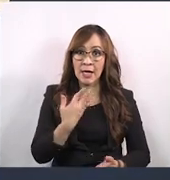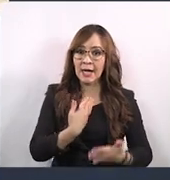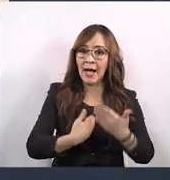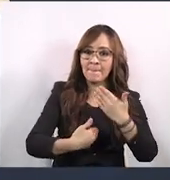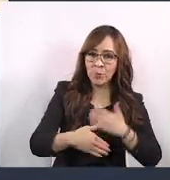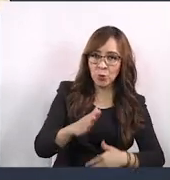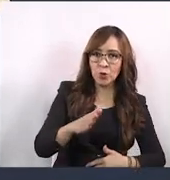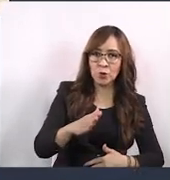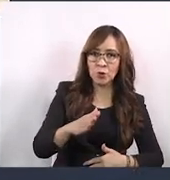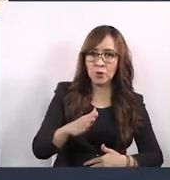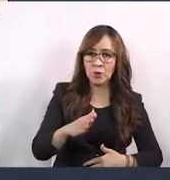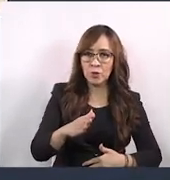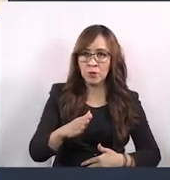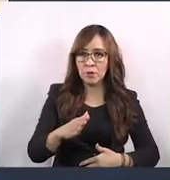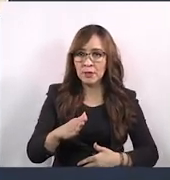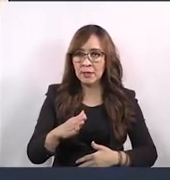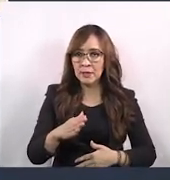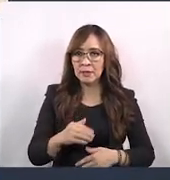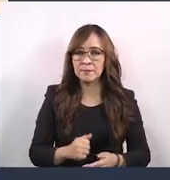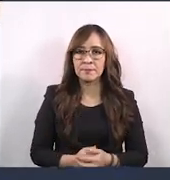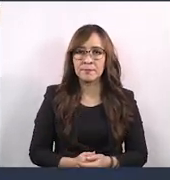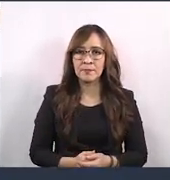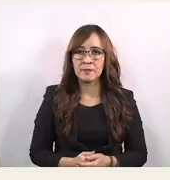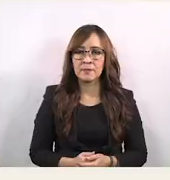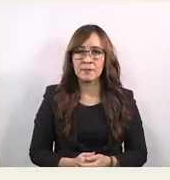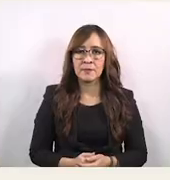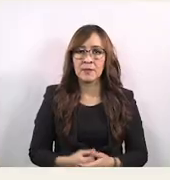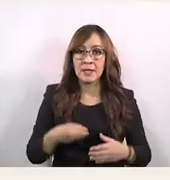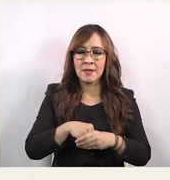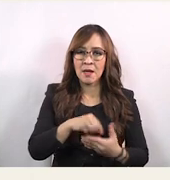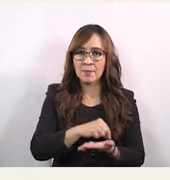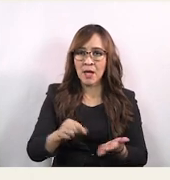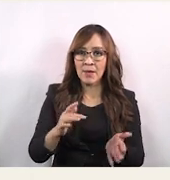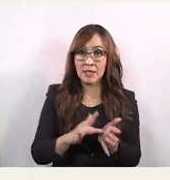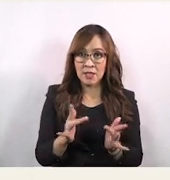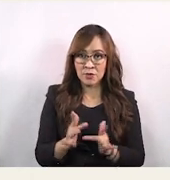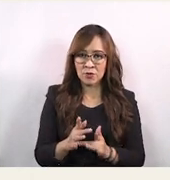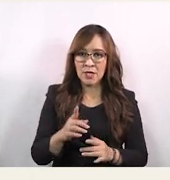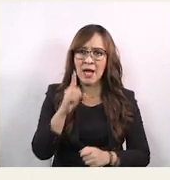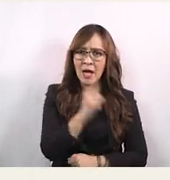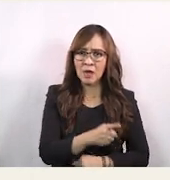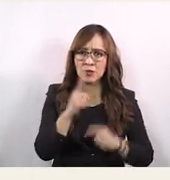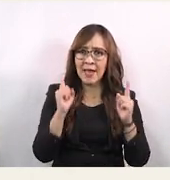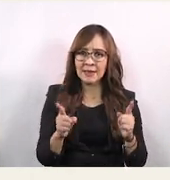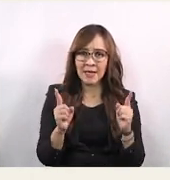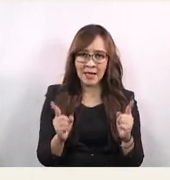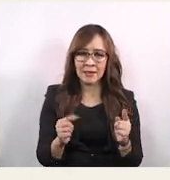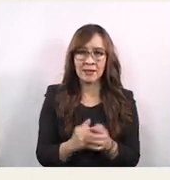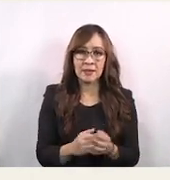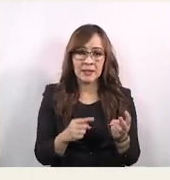apa Hai dengan bujukan Rois tebel ini dalam nama Yesus Kau harus hati-hati yang ketiga